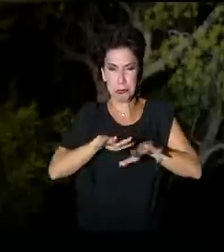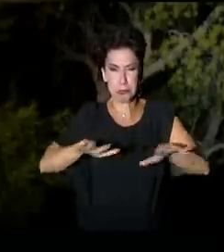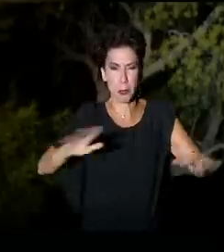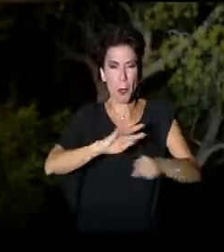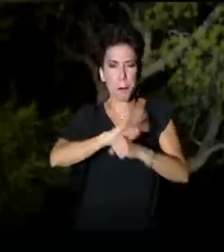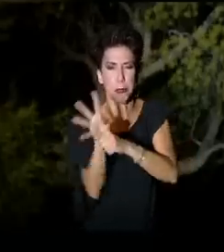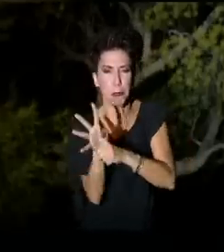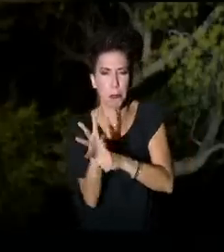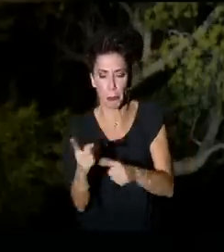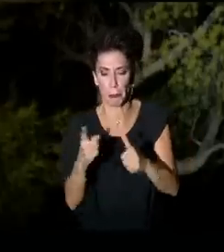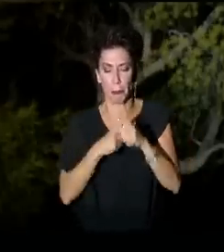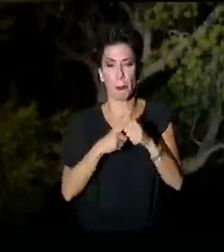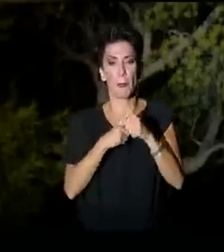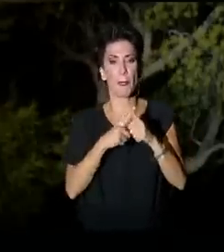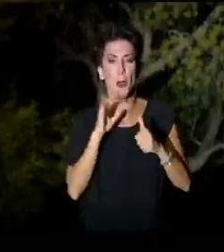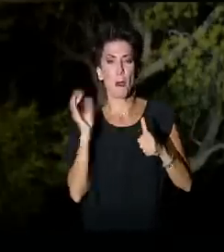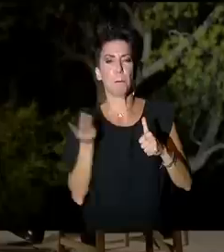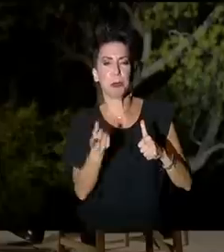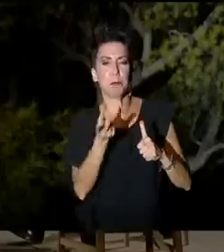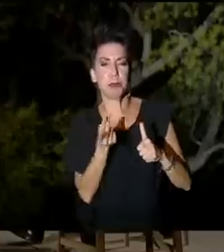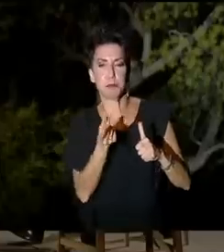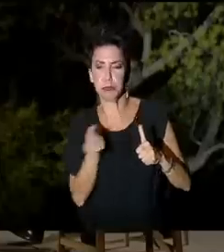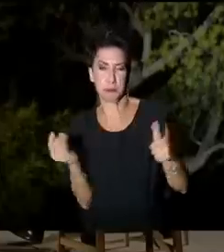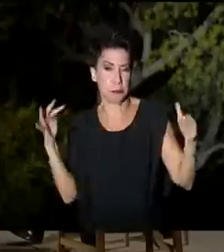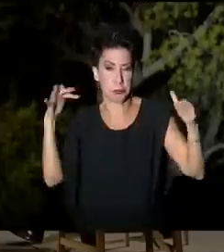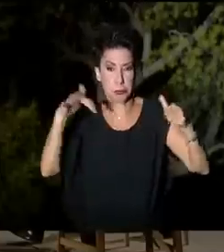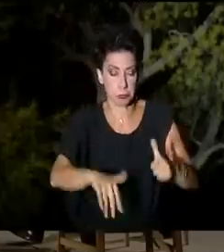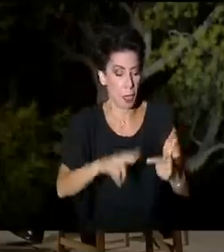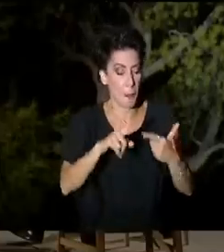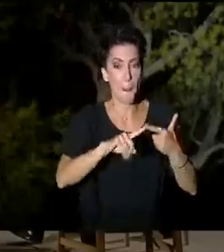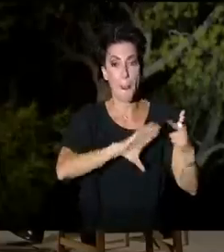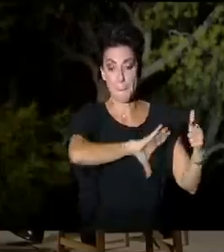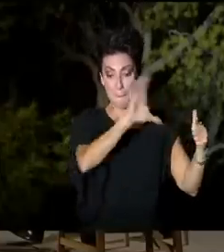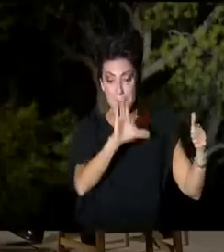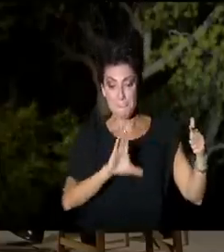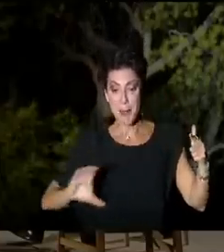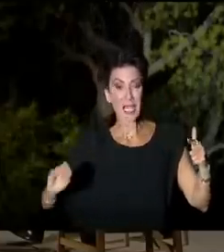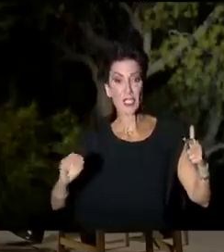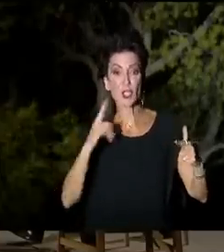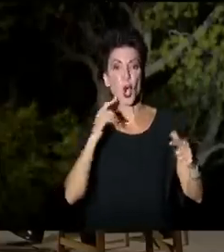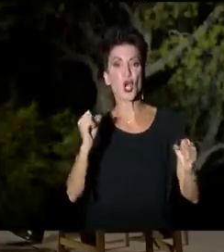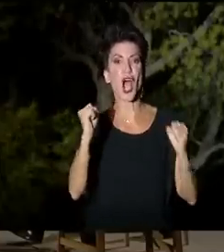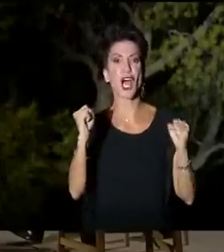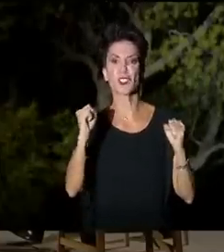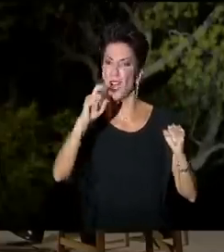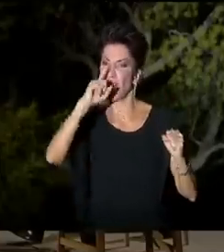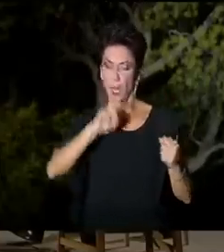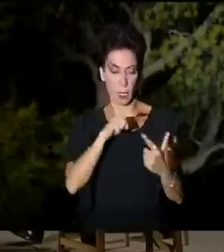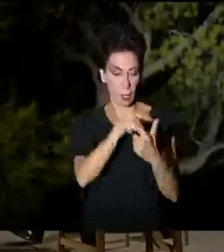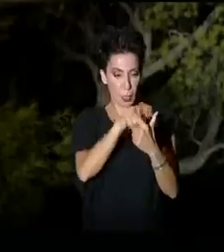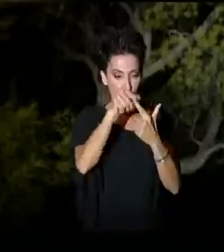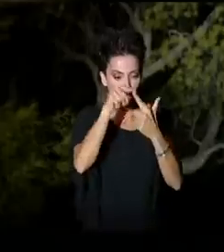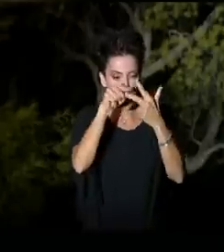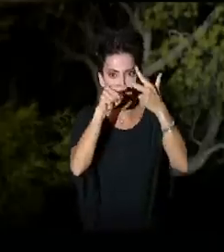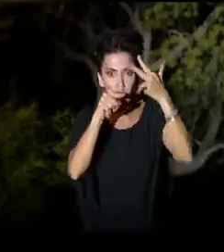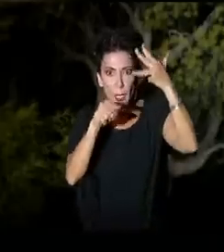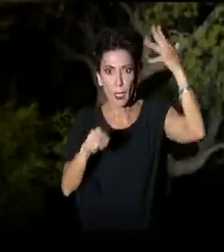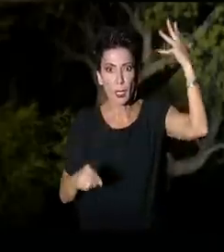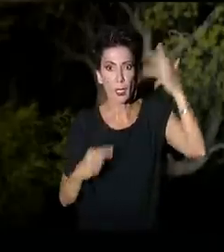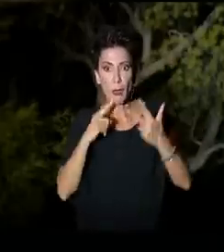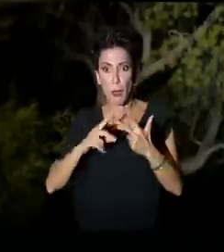μεταναστευτικό και η ασφάλεια στη Μεσόγειο, δεν μπορούν να απαντηθούν μεμονωμένα, παρά